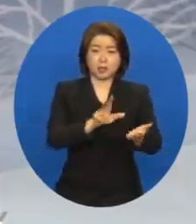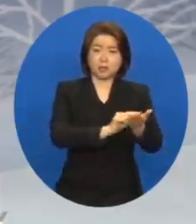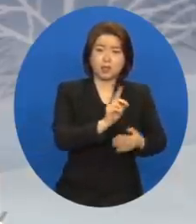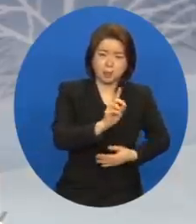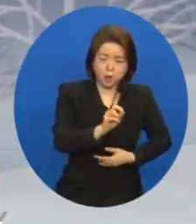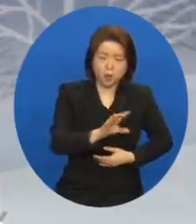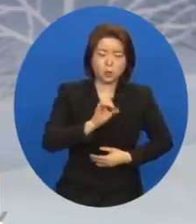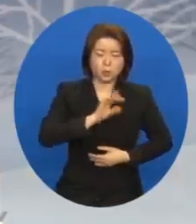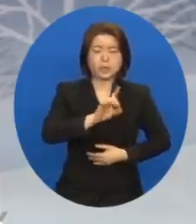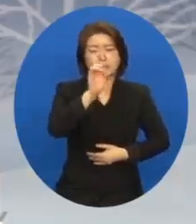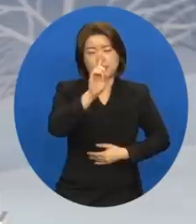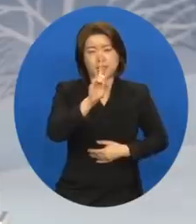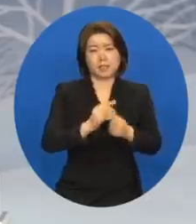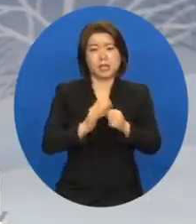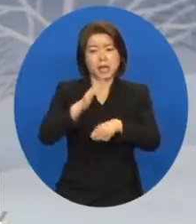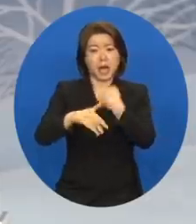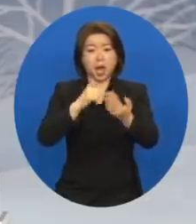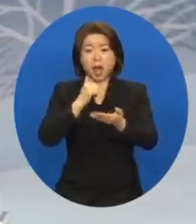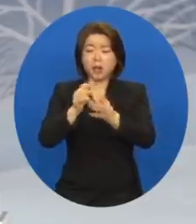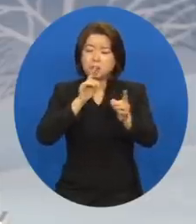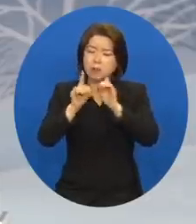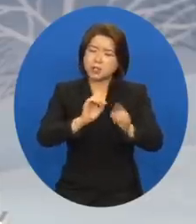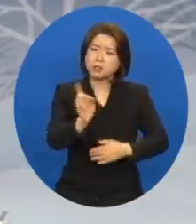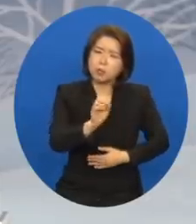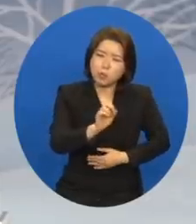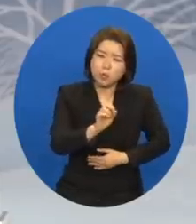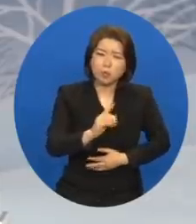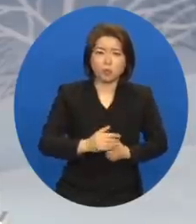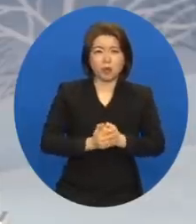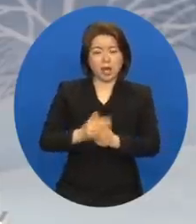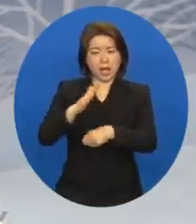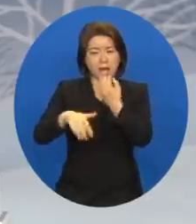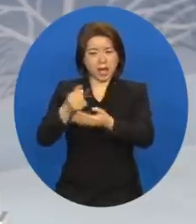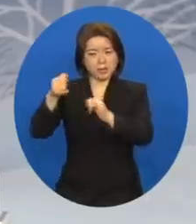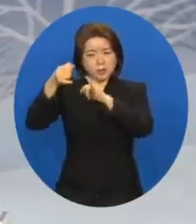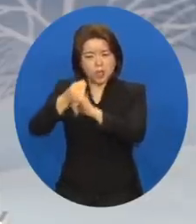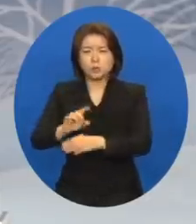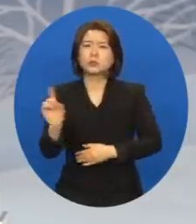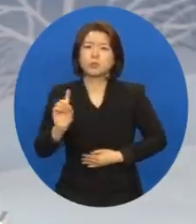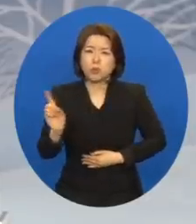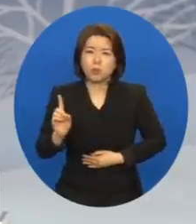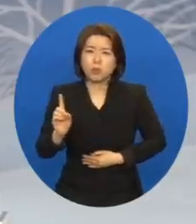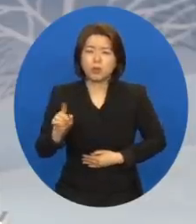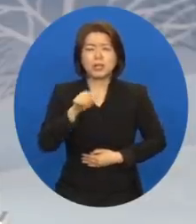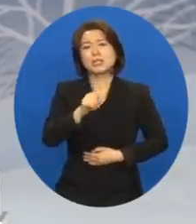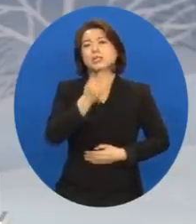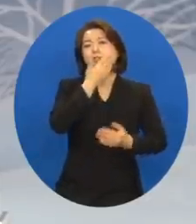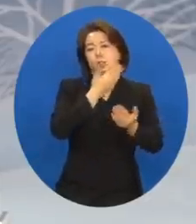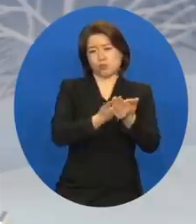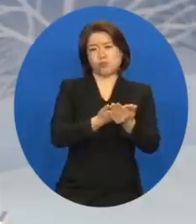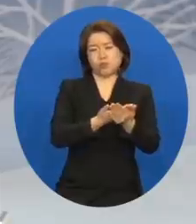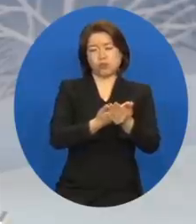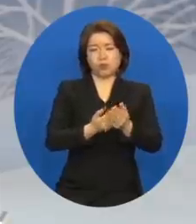문제는 오직 하나, 하나님의 말씀이 무엇인가, 하나님의 약속이 무엇인가 하는 것입니다.